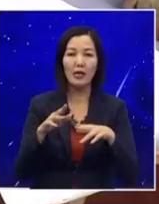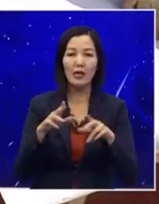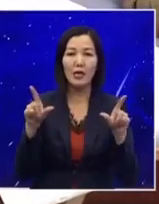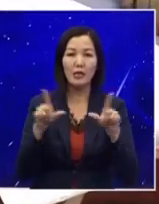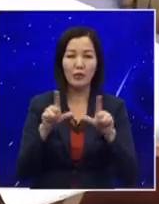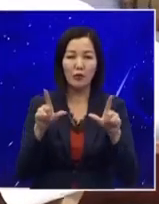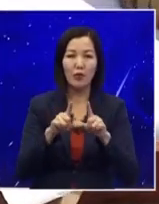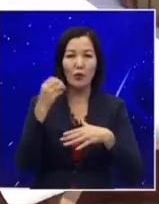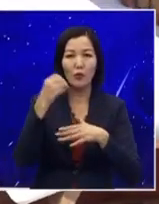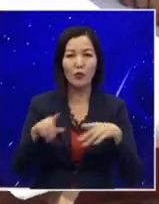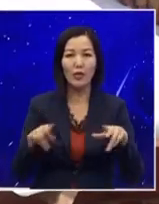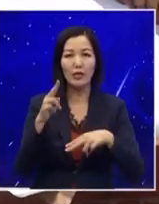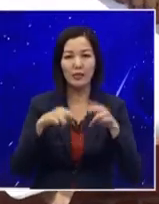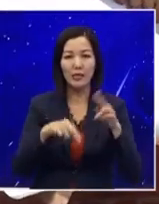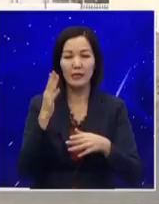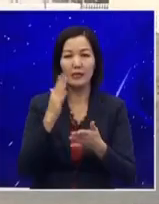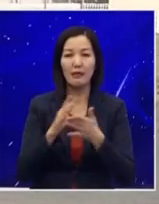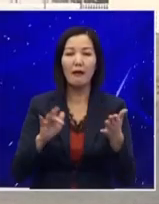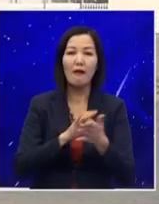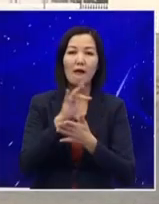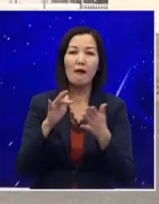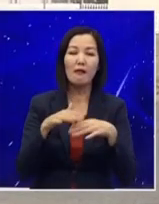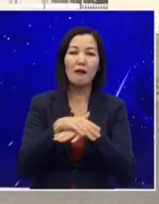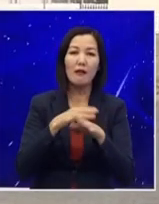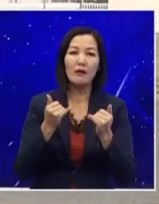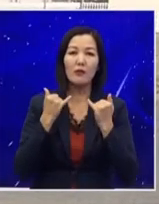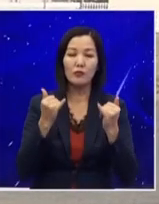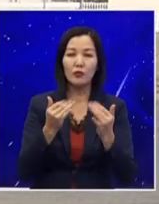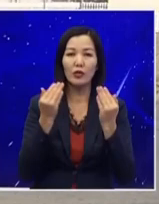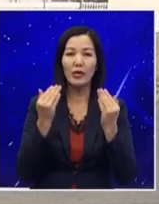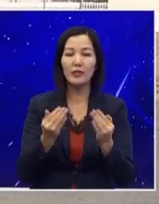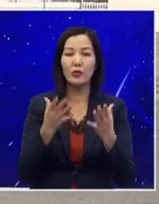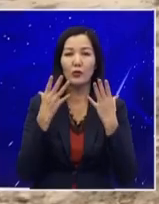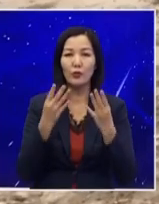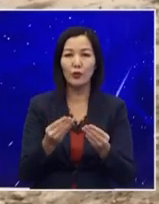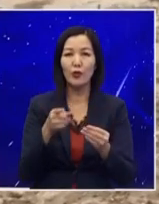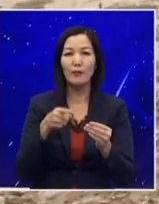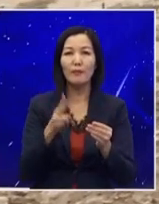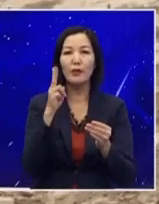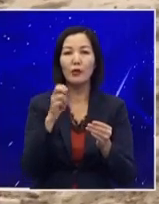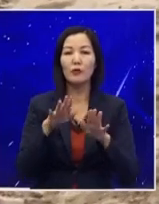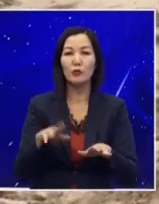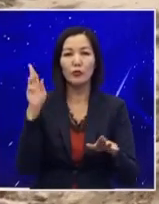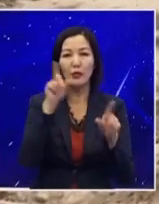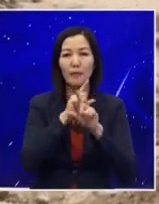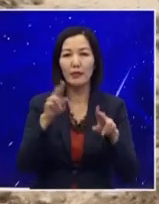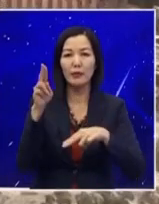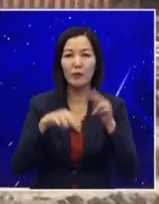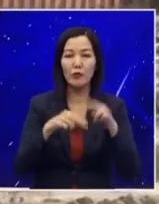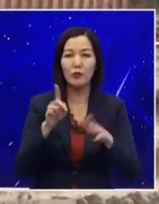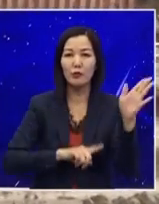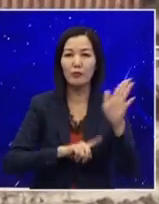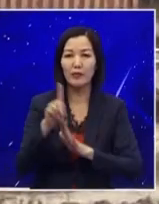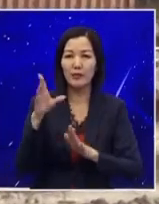орталығы салынбақ. Барлығы осы қалашық тұрғындары үшін. Ал қазірдің өзінде 1200 орындық мектеп құрылысы